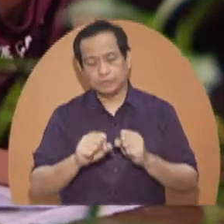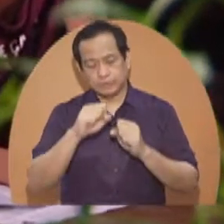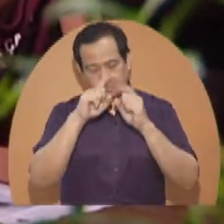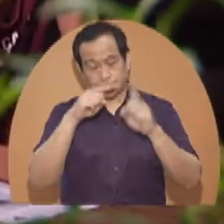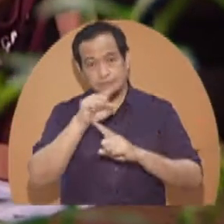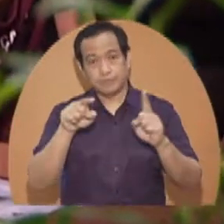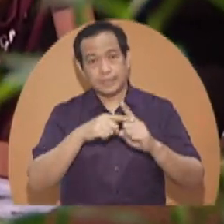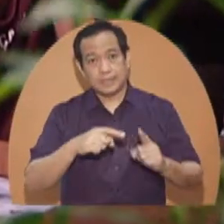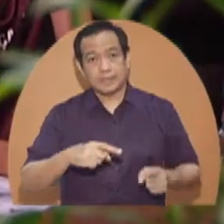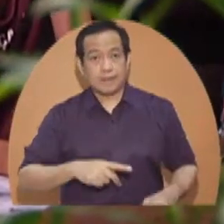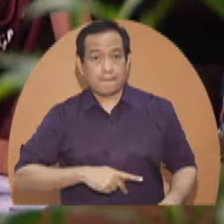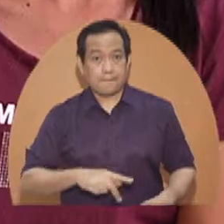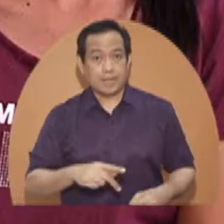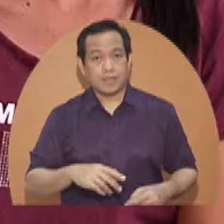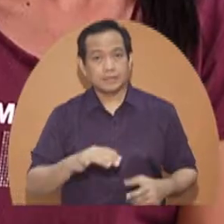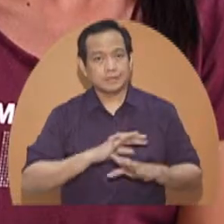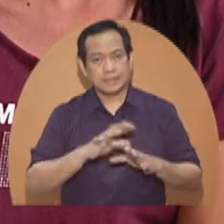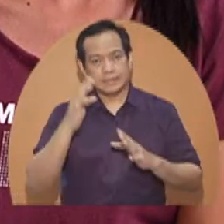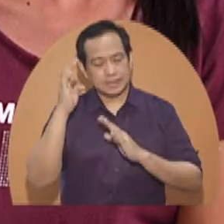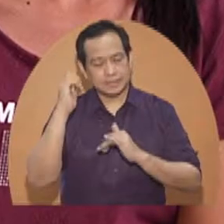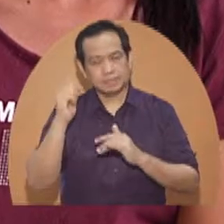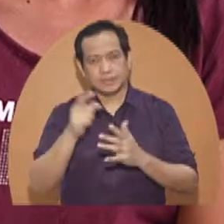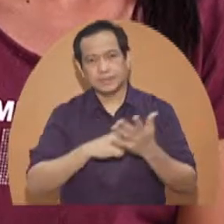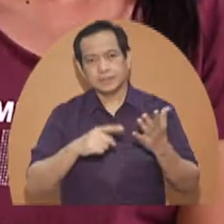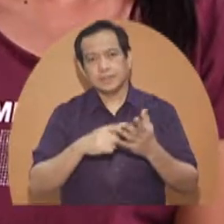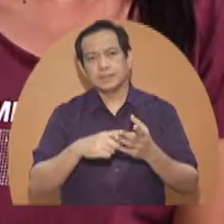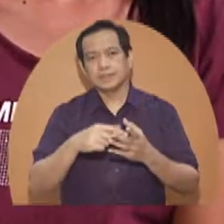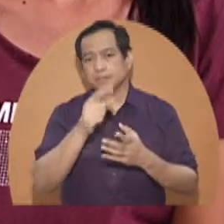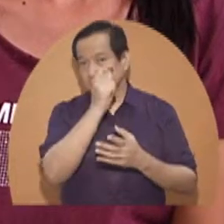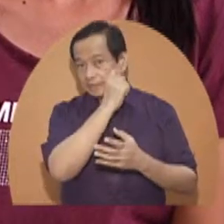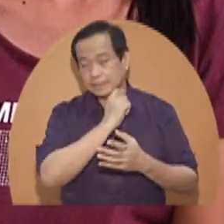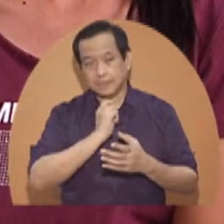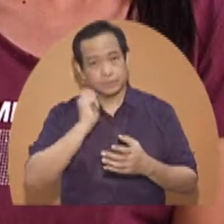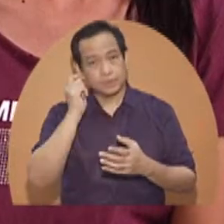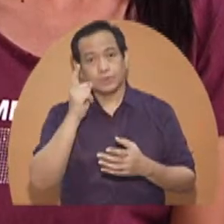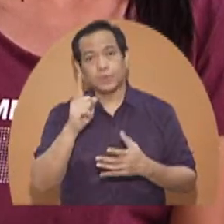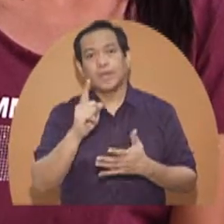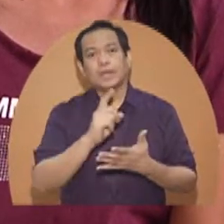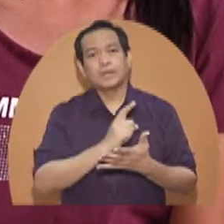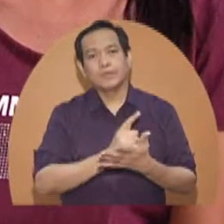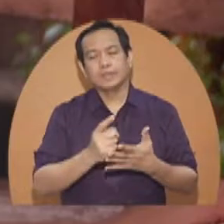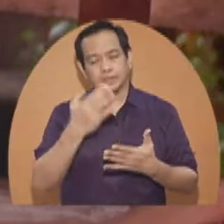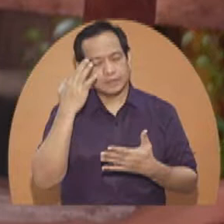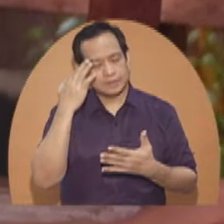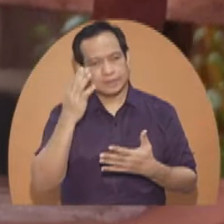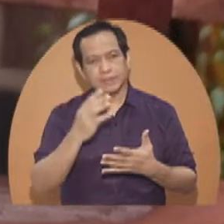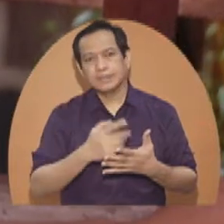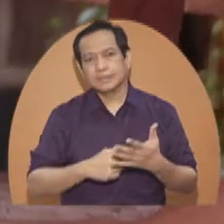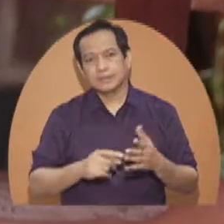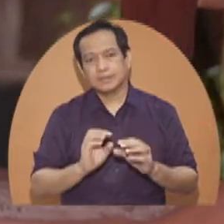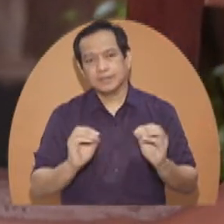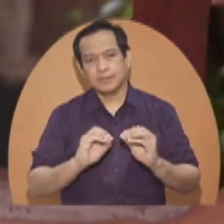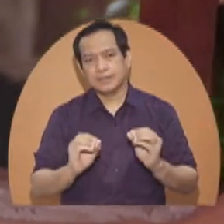niya na malaman niya ito. Hindi ko akalain kambal, tapos isang linggo ko na po siya na alamang wala siyang butas ang puwet